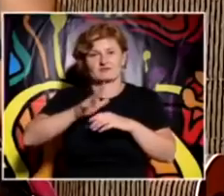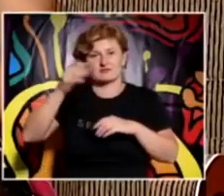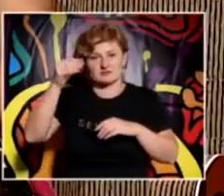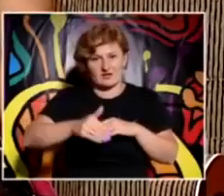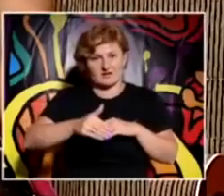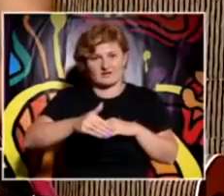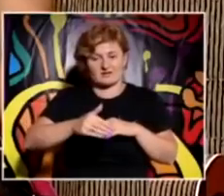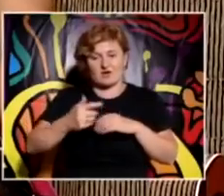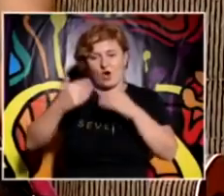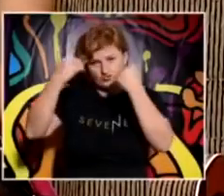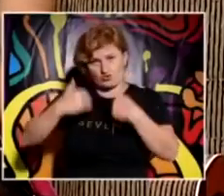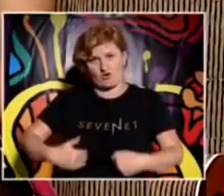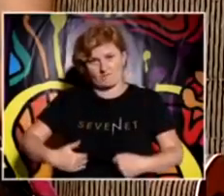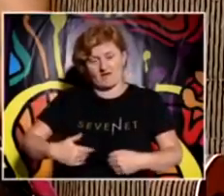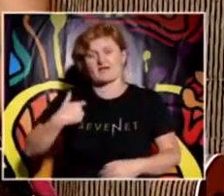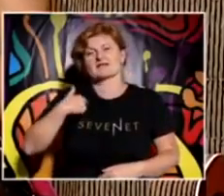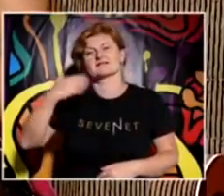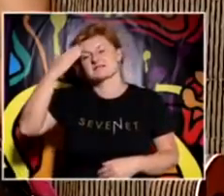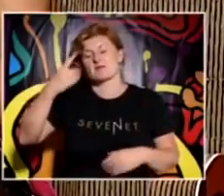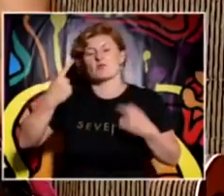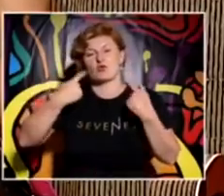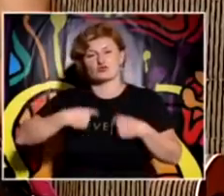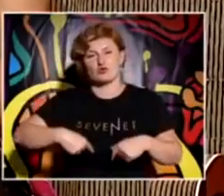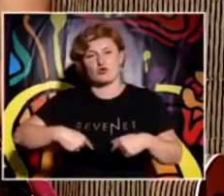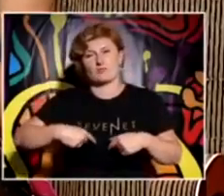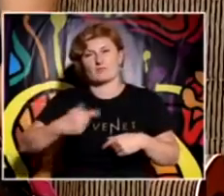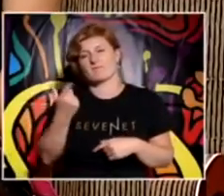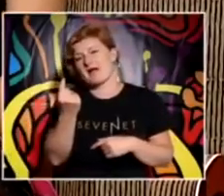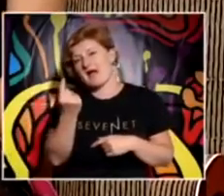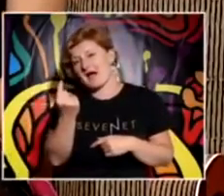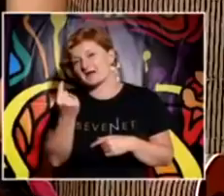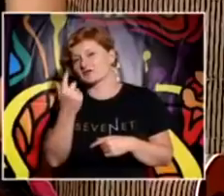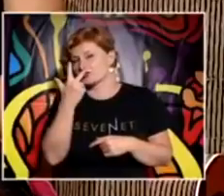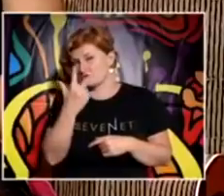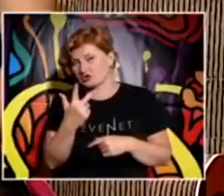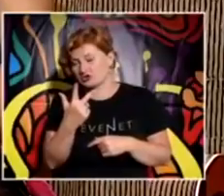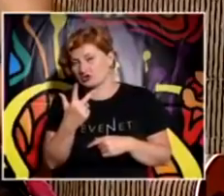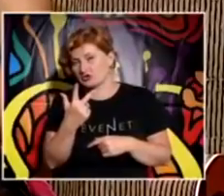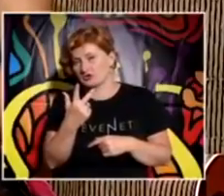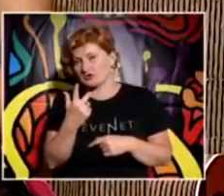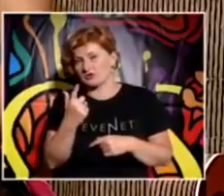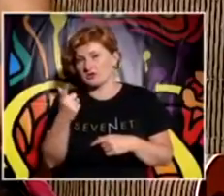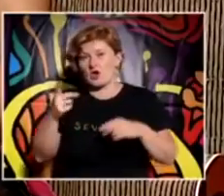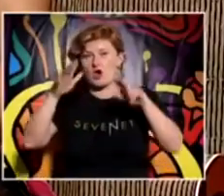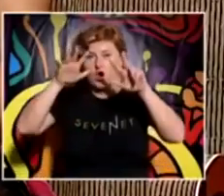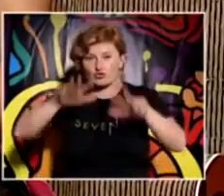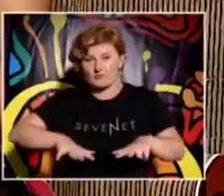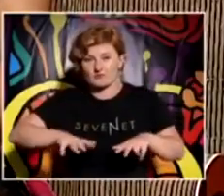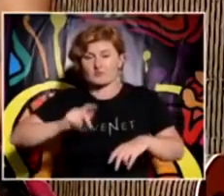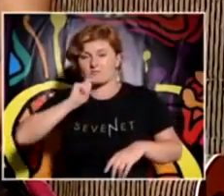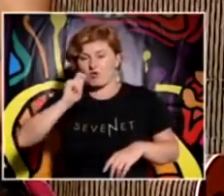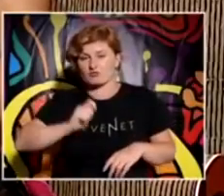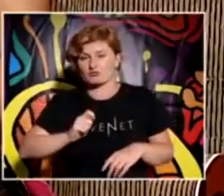tysięcy złotych na osobę. Znamy również osoby, pary, trzy, które 7-8-miesięczną podróż